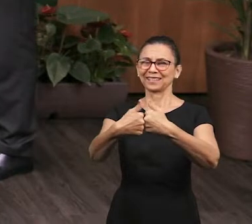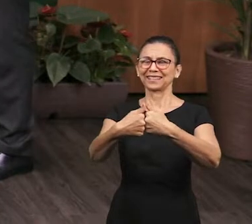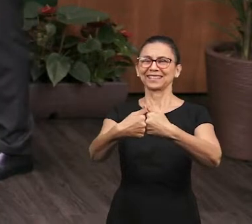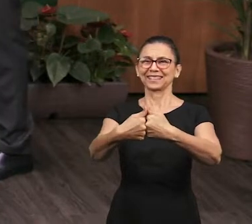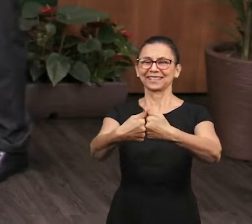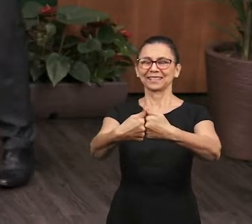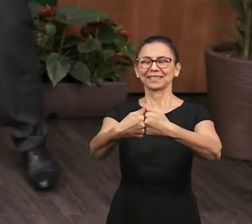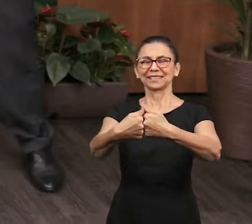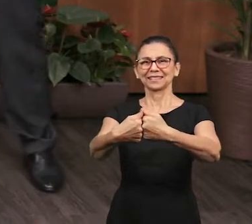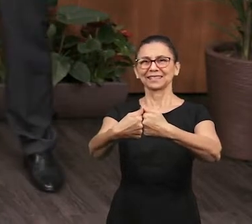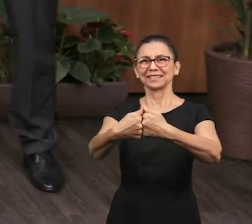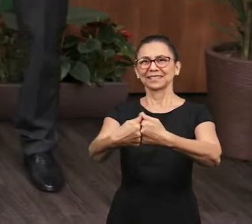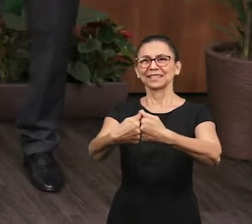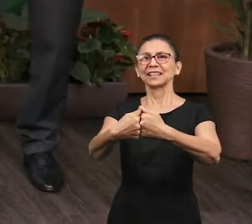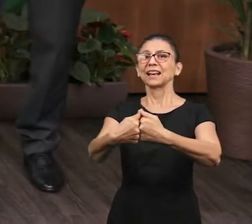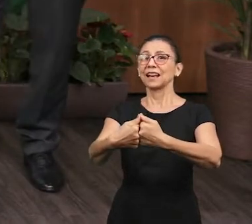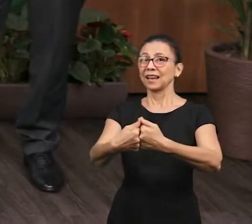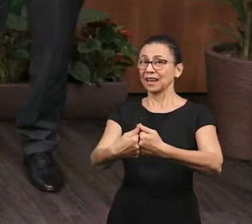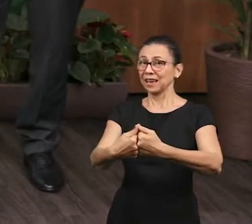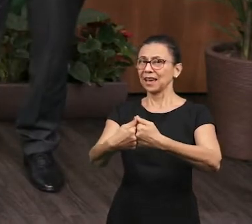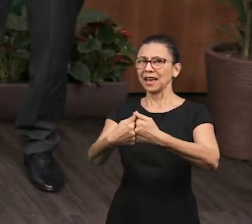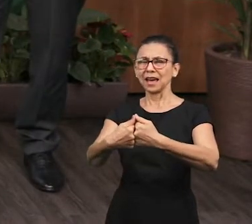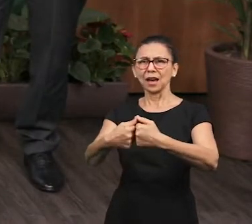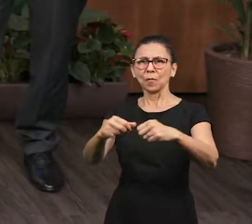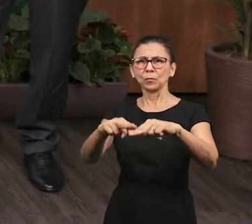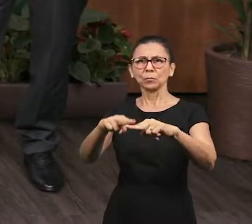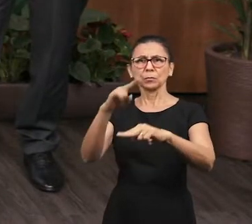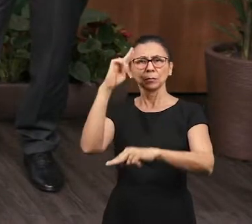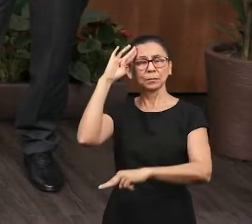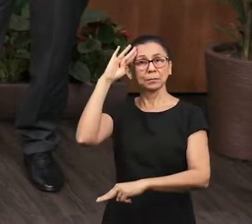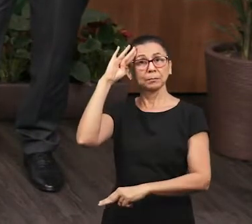Ковчег Завета, которая была причиной